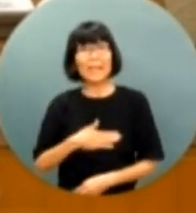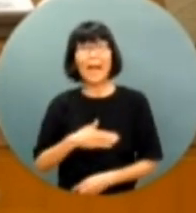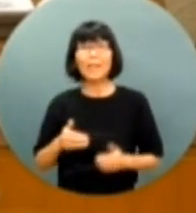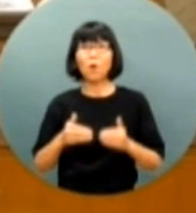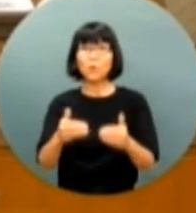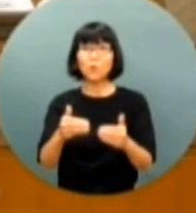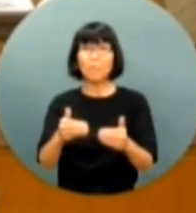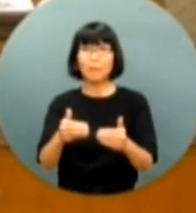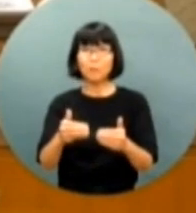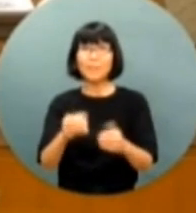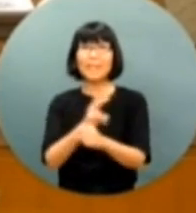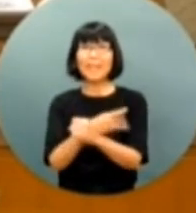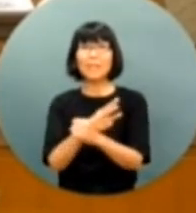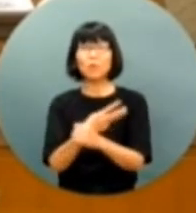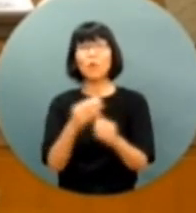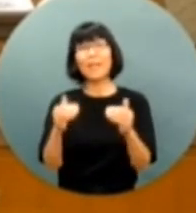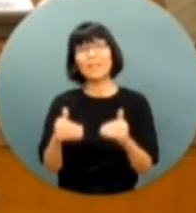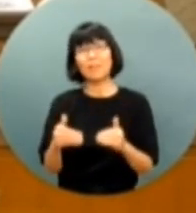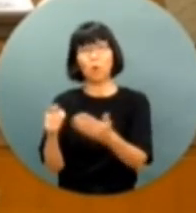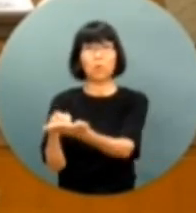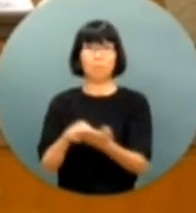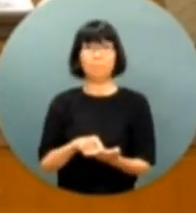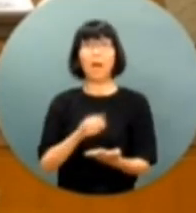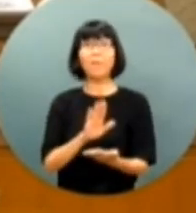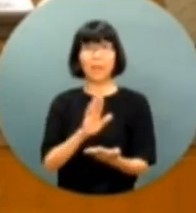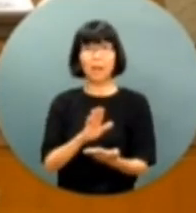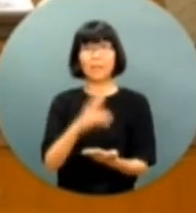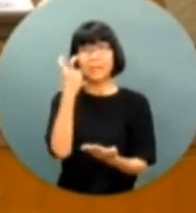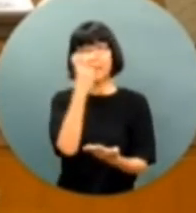要。これが申し出でございます。そして審査結果といたしまして、